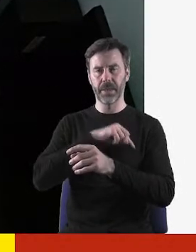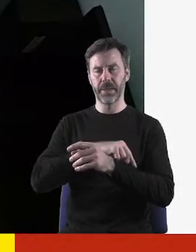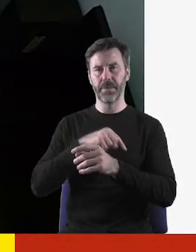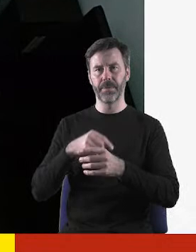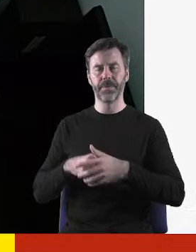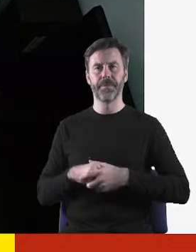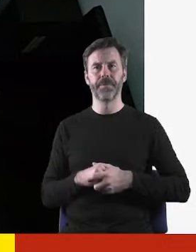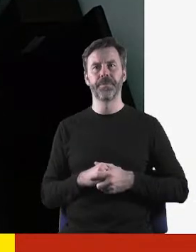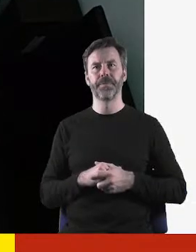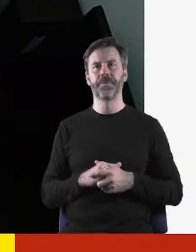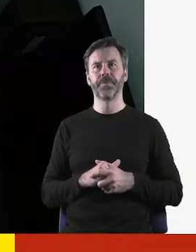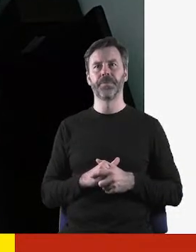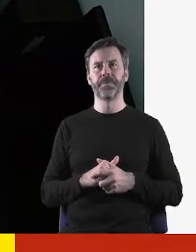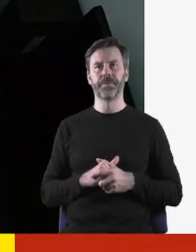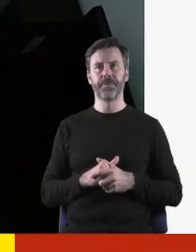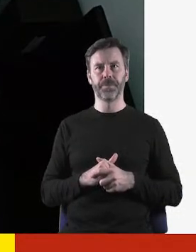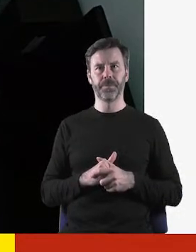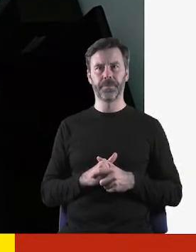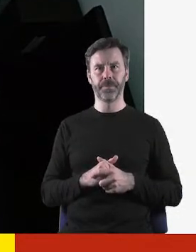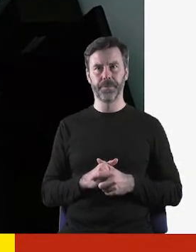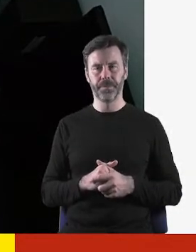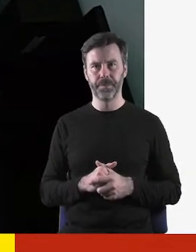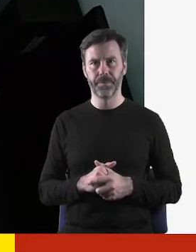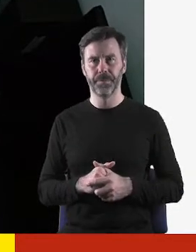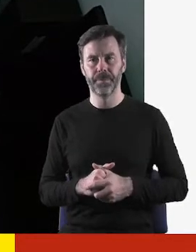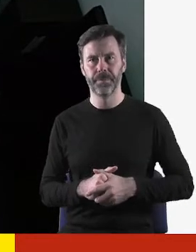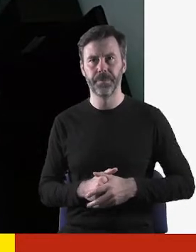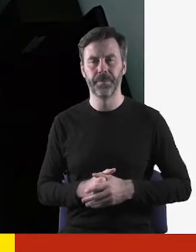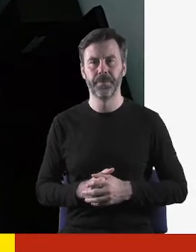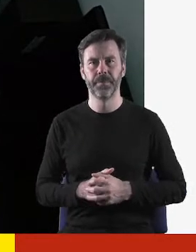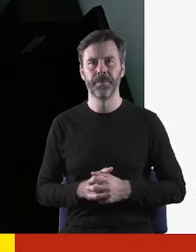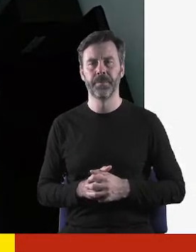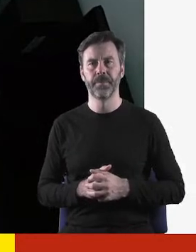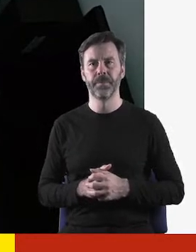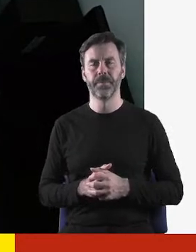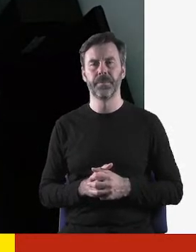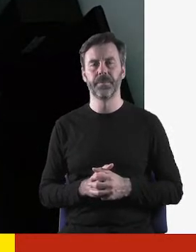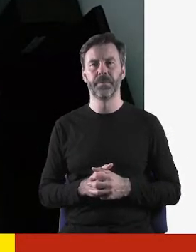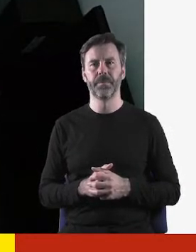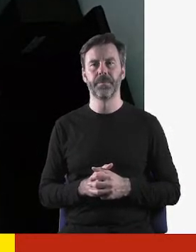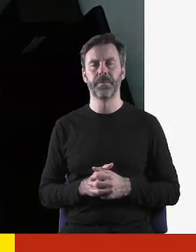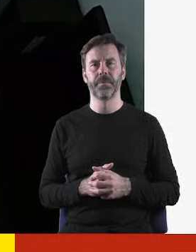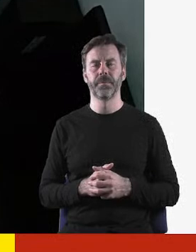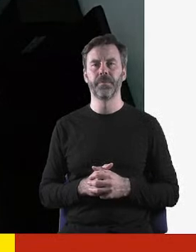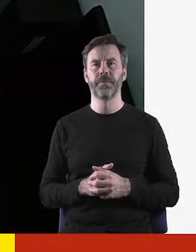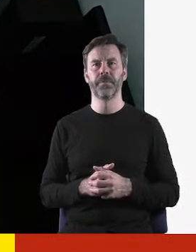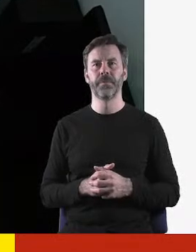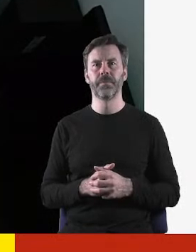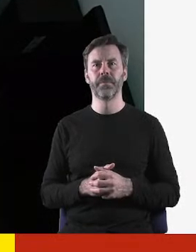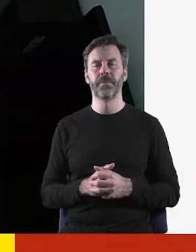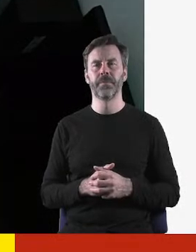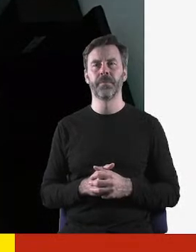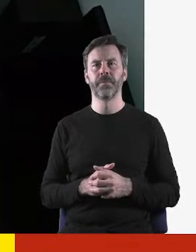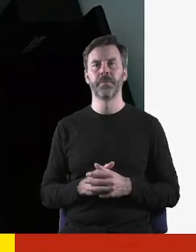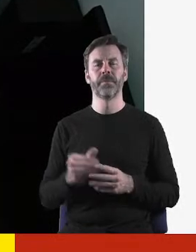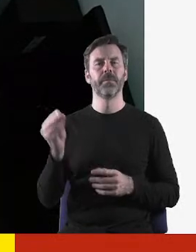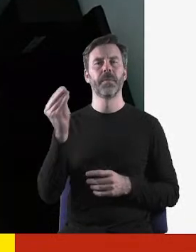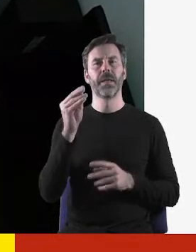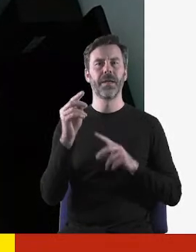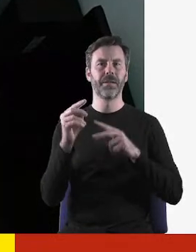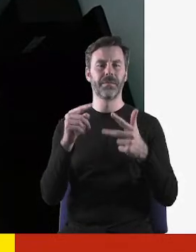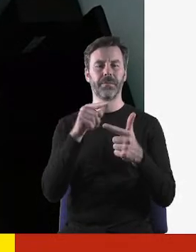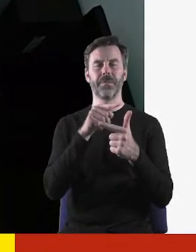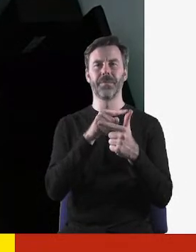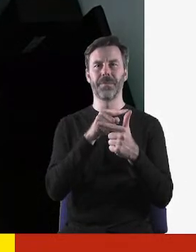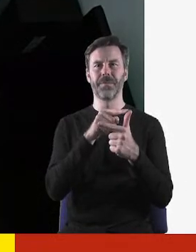psychiatrii dzieci i młodzieży i wzrostu ilości łóżek w szpitalu. Proszę państwa, wracając jeszcze do centrum,